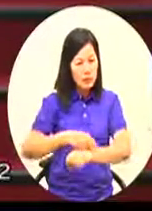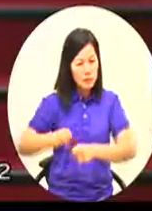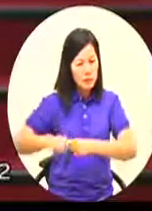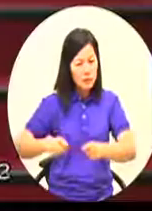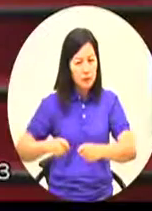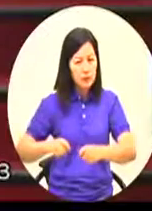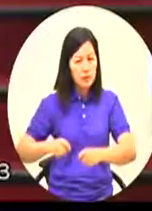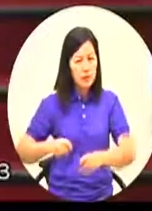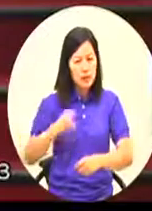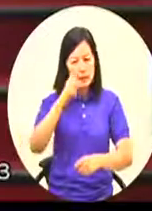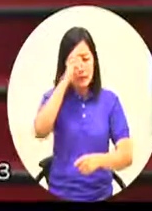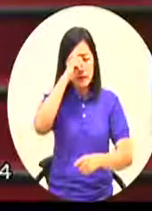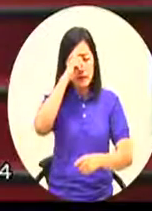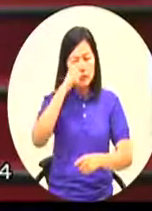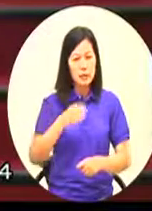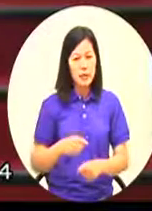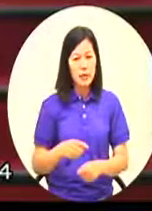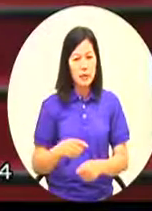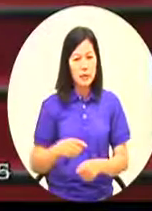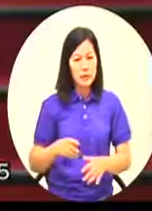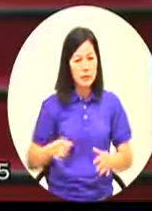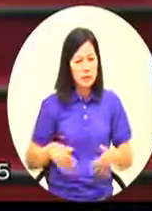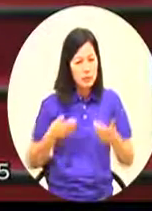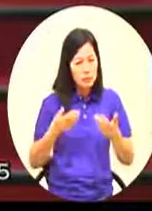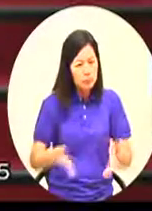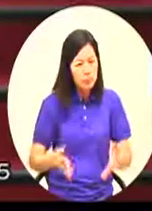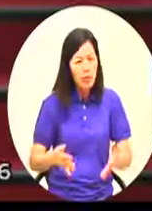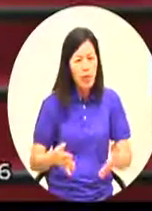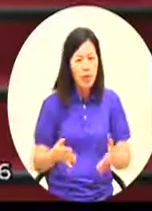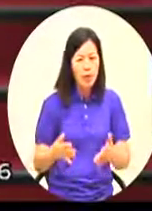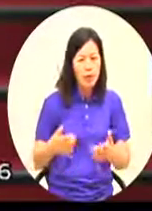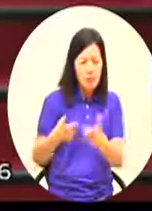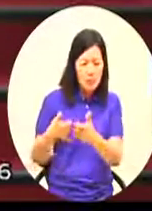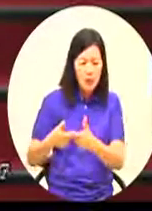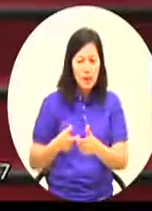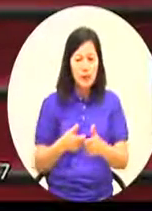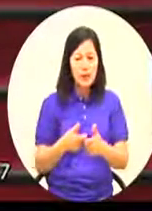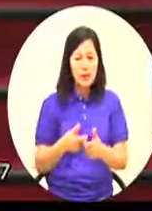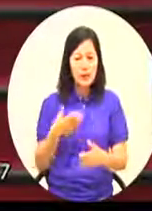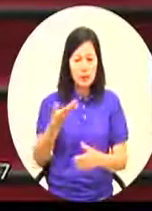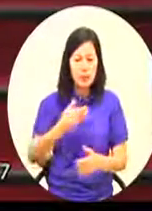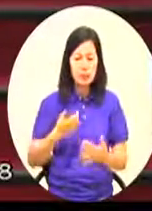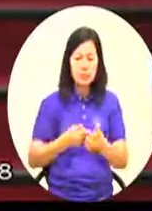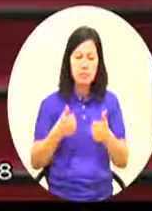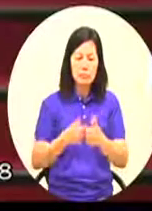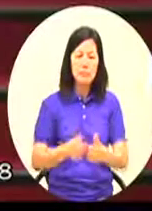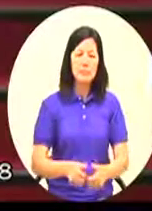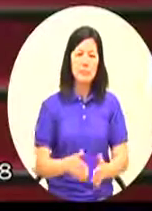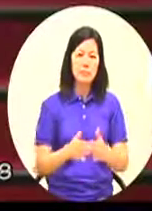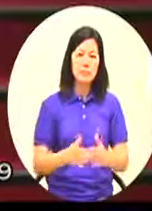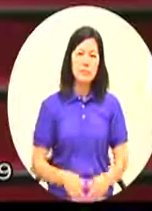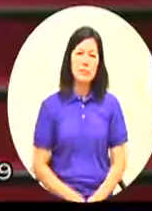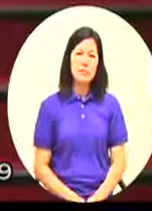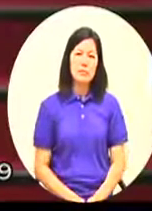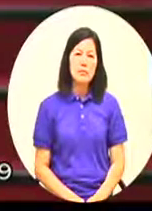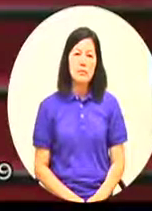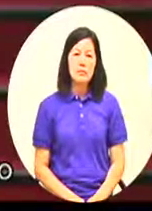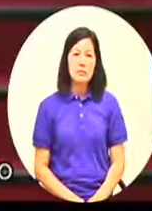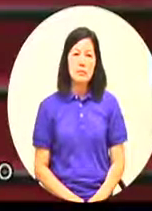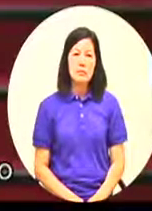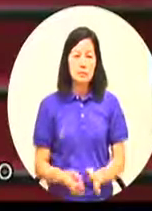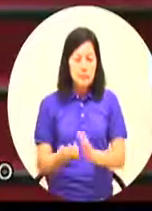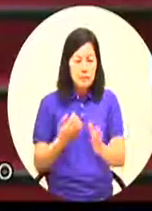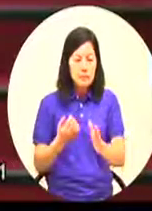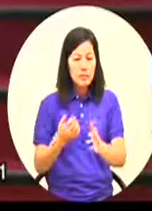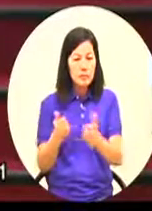谅，真的轻重缓急给我们这样的一个机会了哈。那在前三次的会